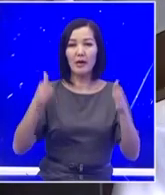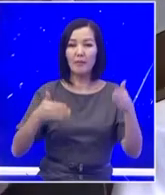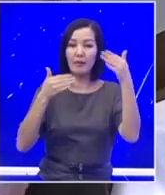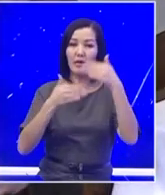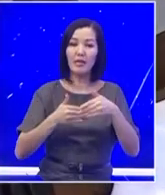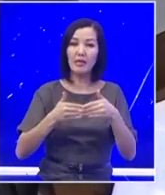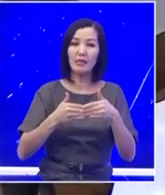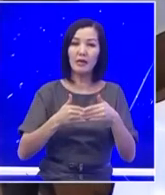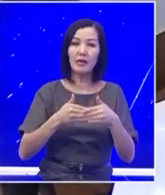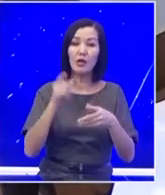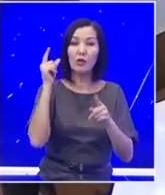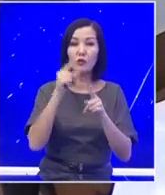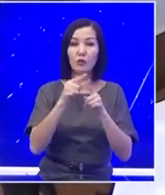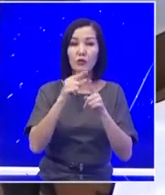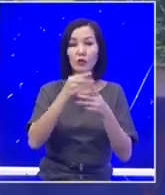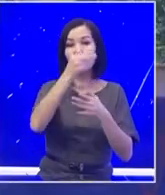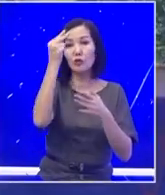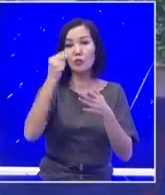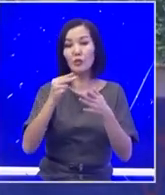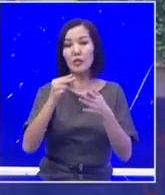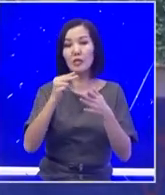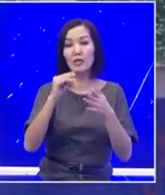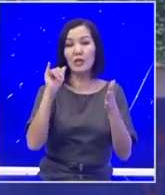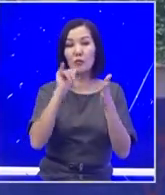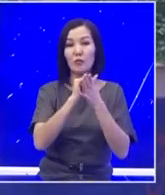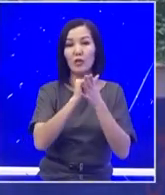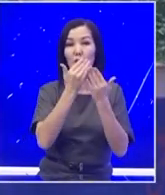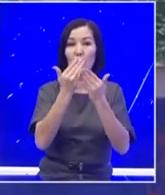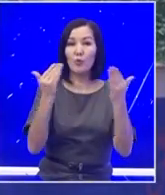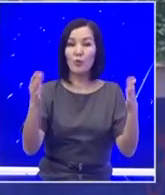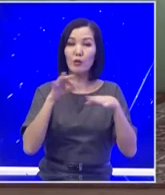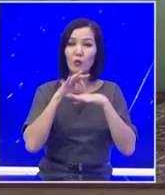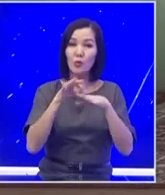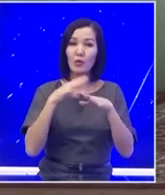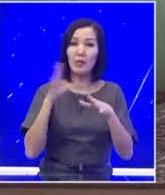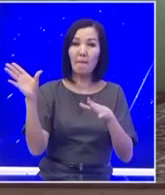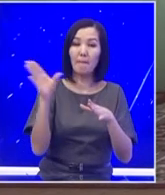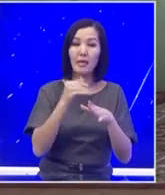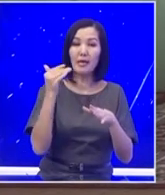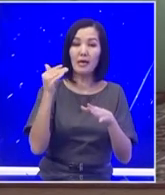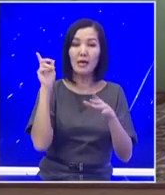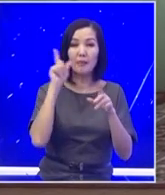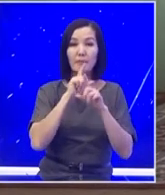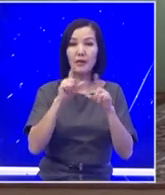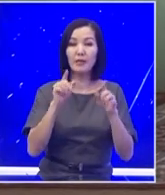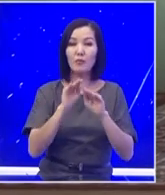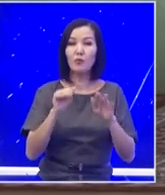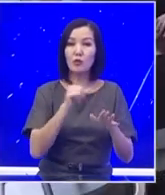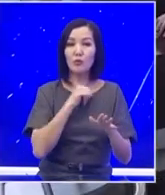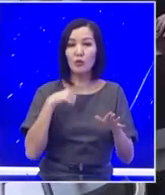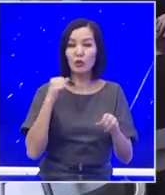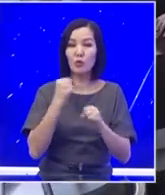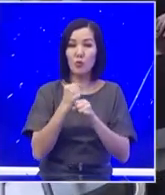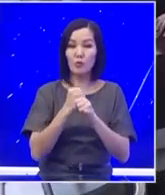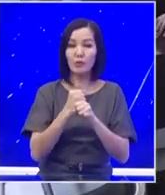қайырымдылыққа қатысты қанатты сөздер мен суреттер ілінген, арнайы көрмеде ұйымдастырылған. Барлығы осы білім ордасындағы оқушылардың қол